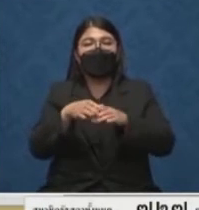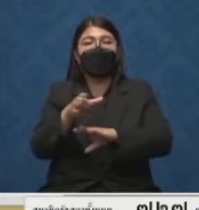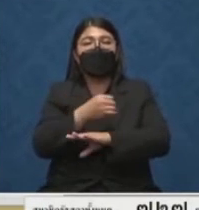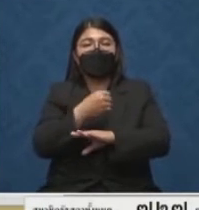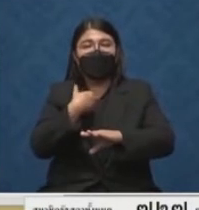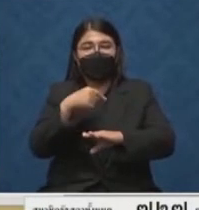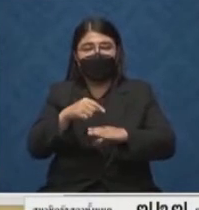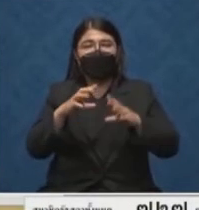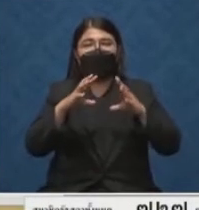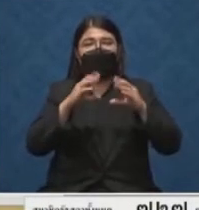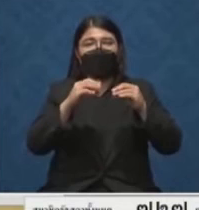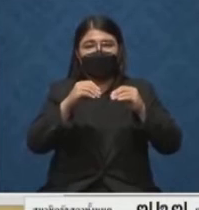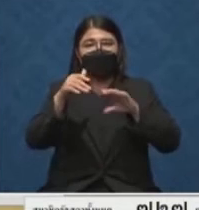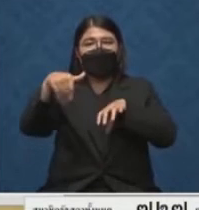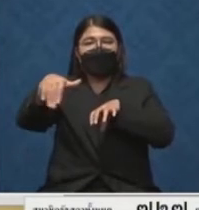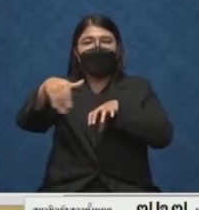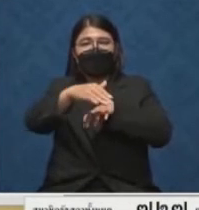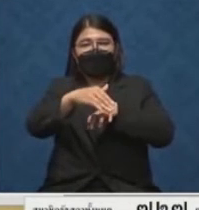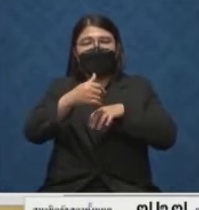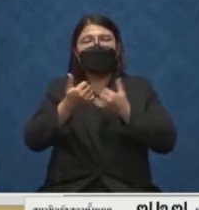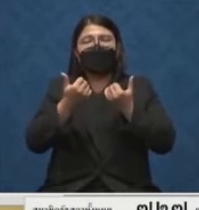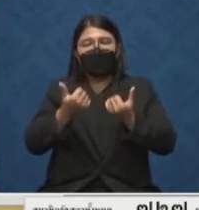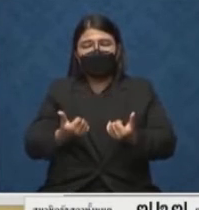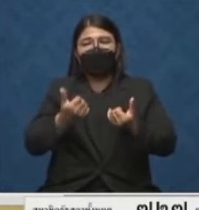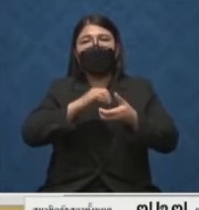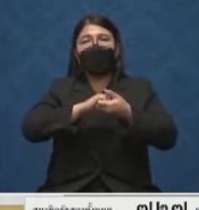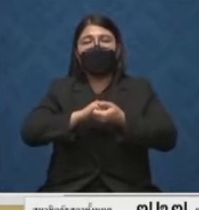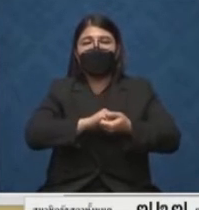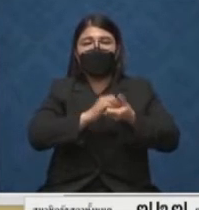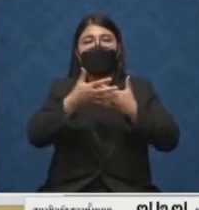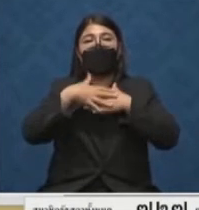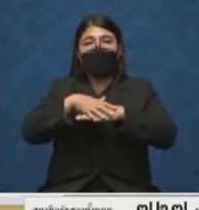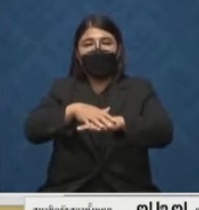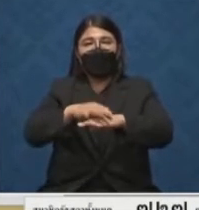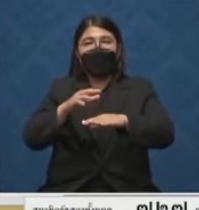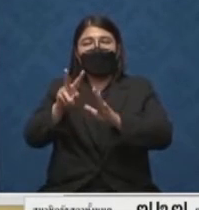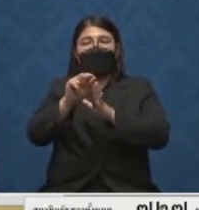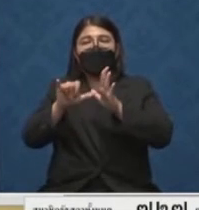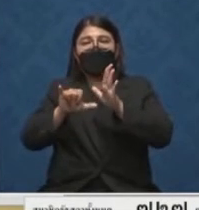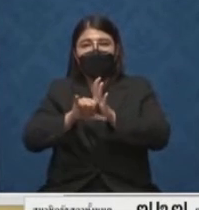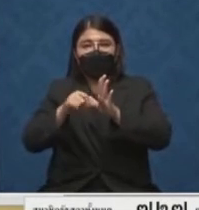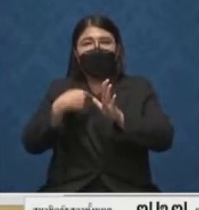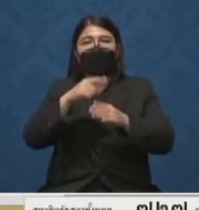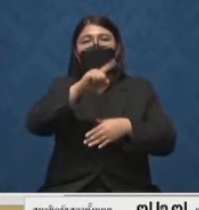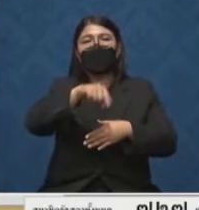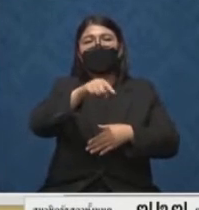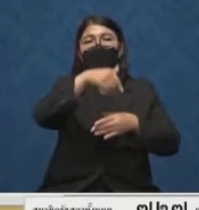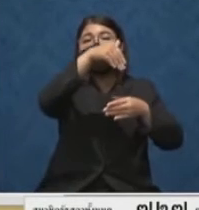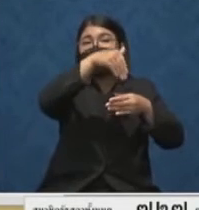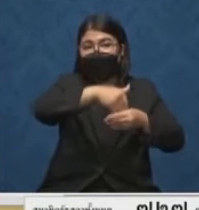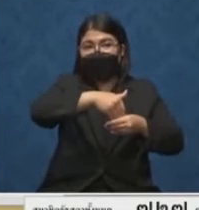ในไม่อยู่ในสัภาหแให้ร่มกันดำเนิการนำเสนอนายุบายในการเลือกตั้งที่กำลงจะมาถึง